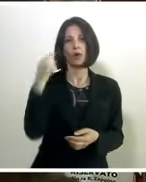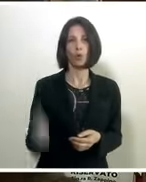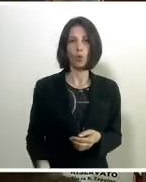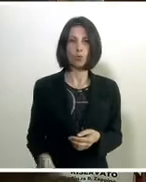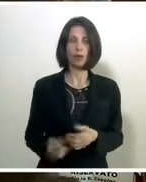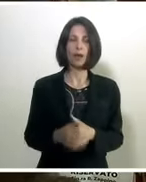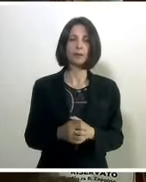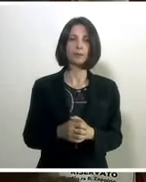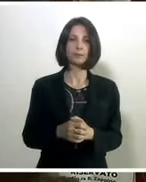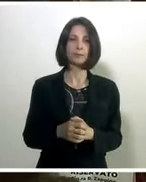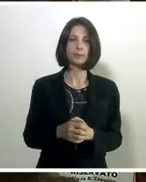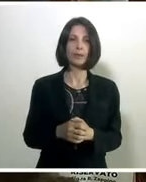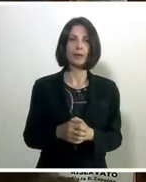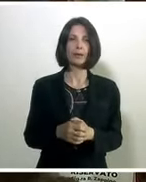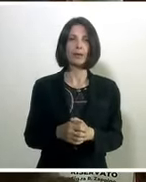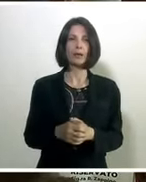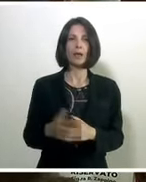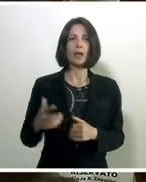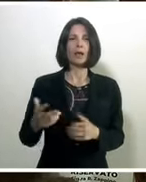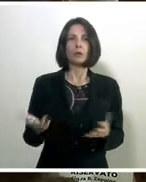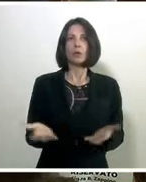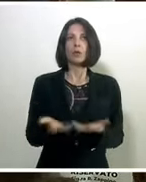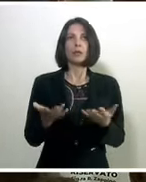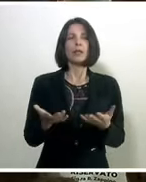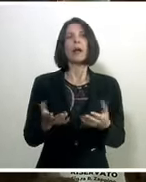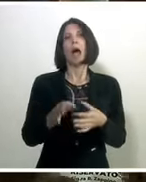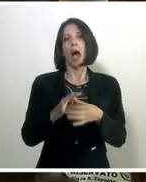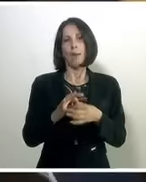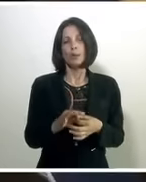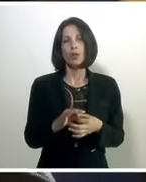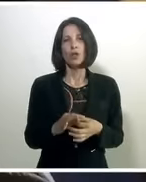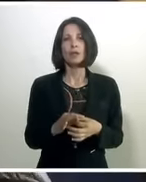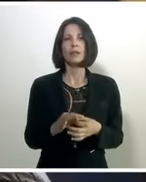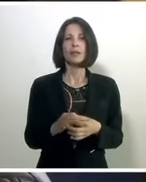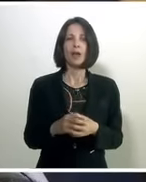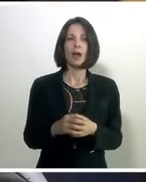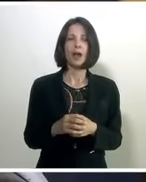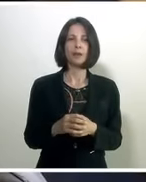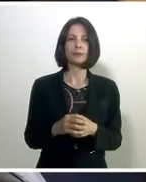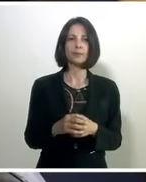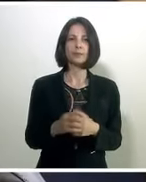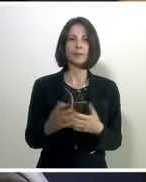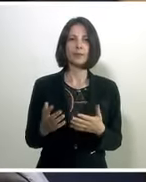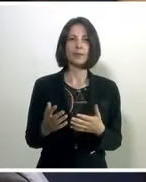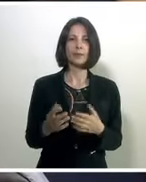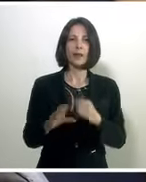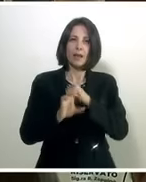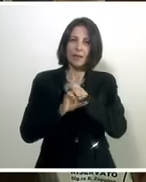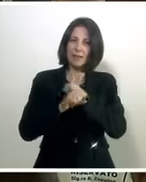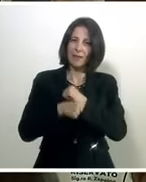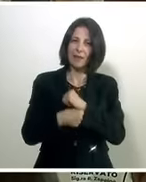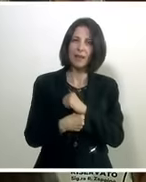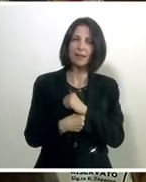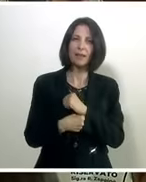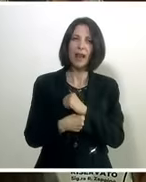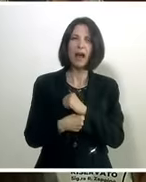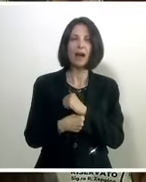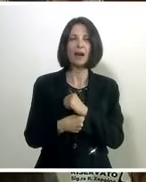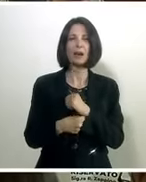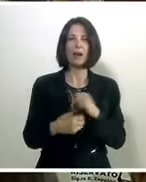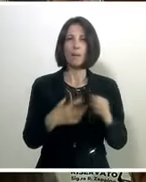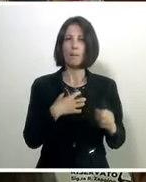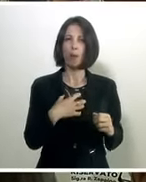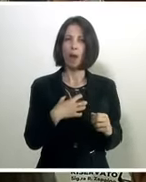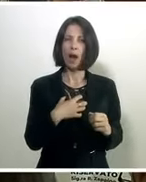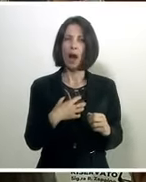CUS pur nello spirito di amicizia e di solidarietà che deve improntare i rapporti l'austerità connessa alla questione morale che lancerà nella